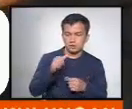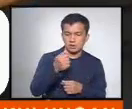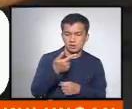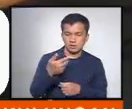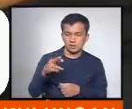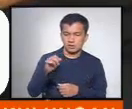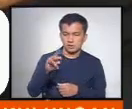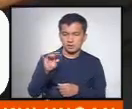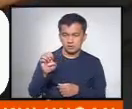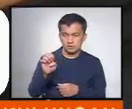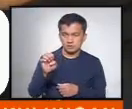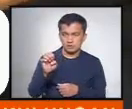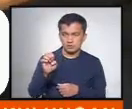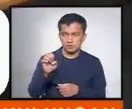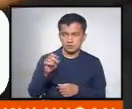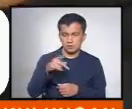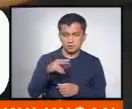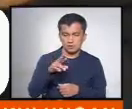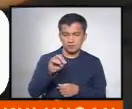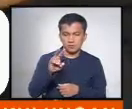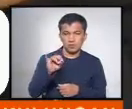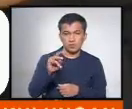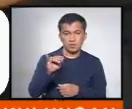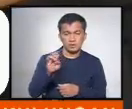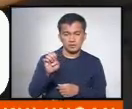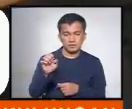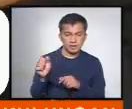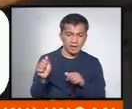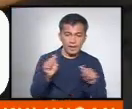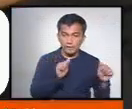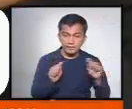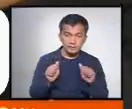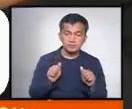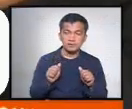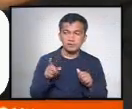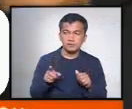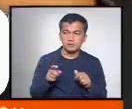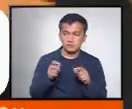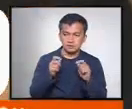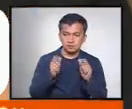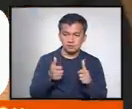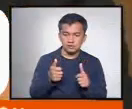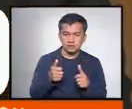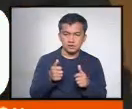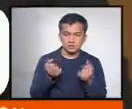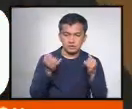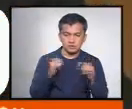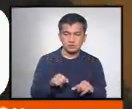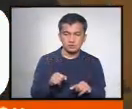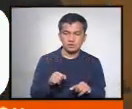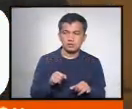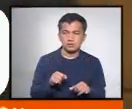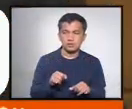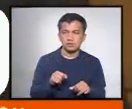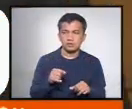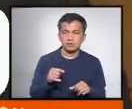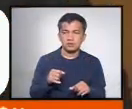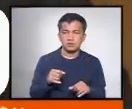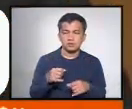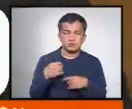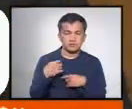aggressive, provocative acts that will trigger incidents that have